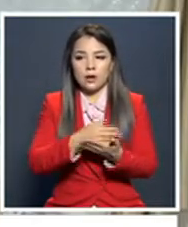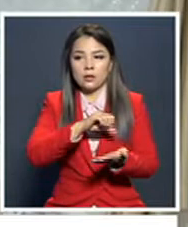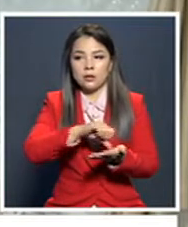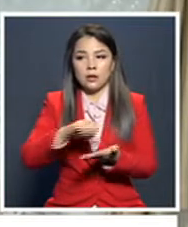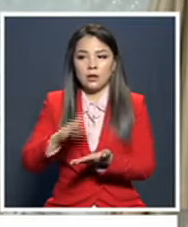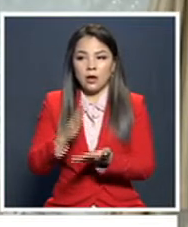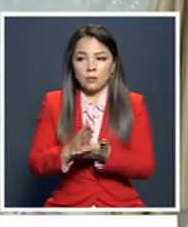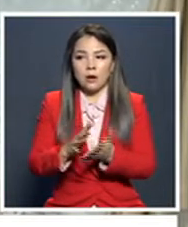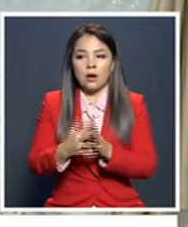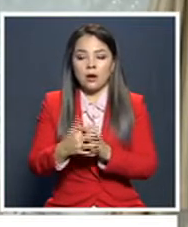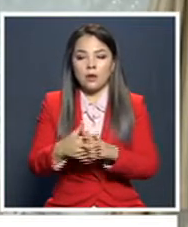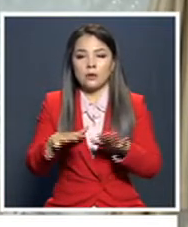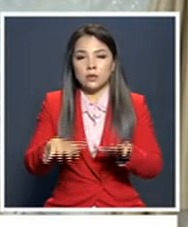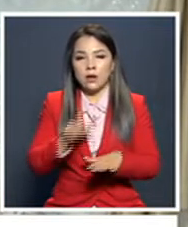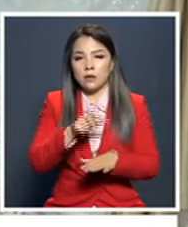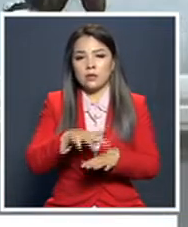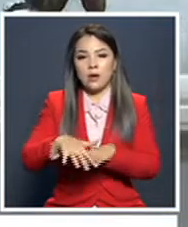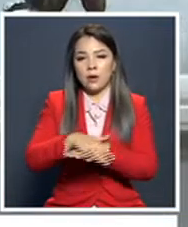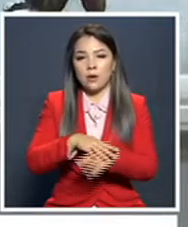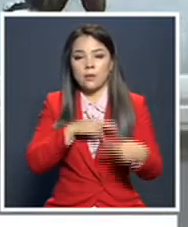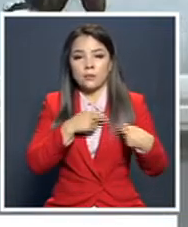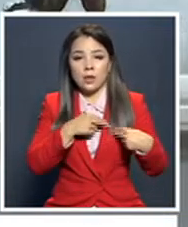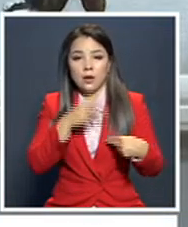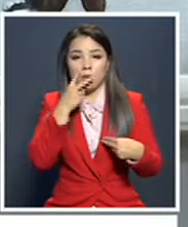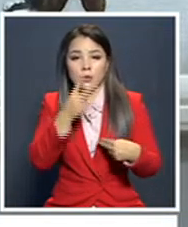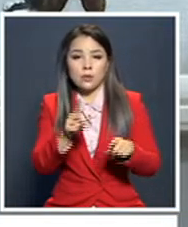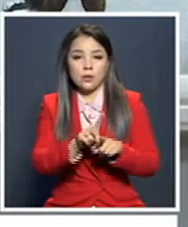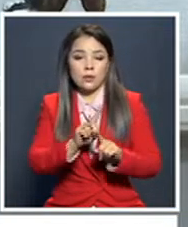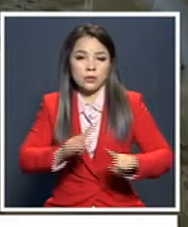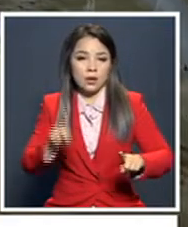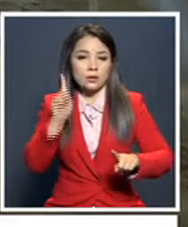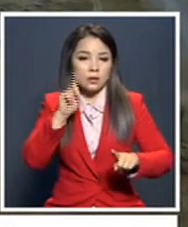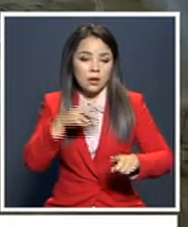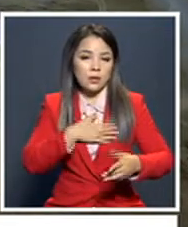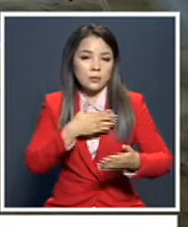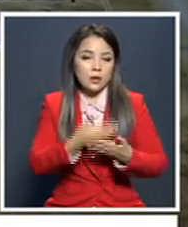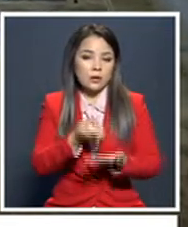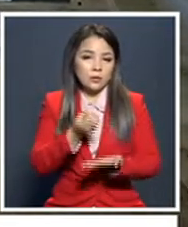отыр. Аудан халқы олардың еңбекқорлығын ерекше